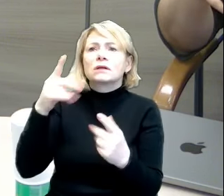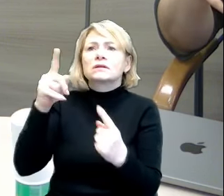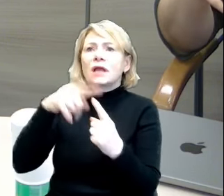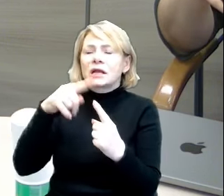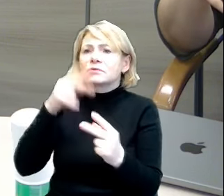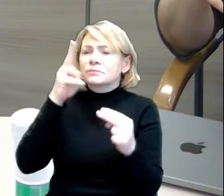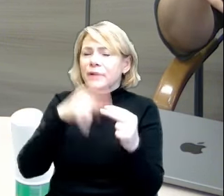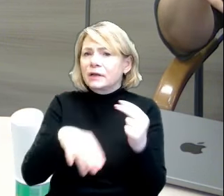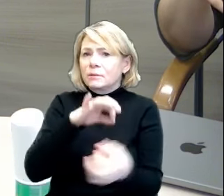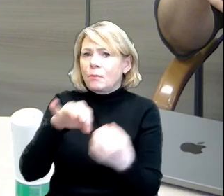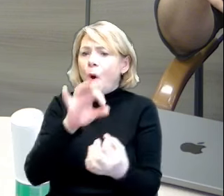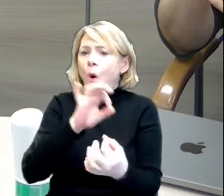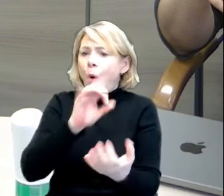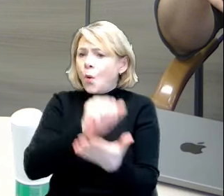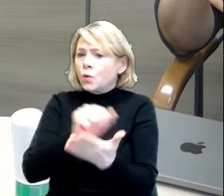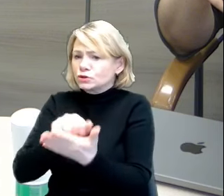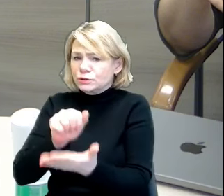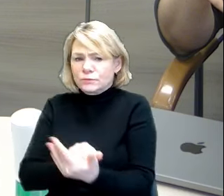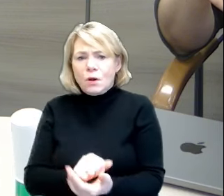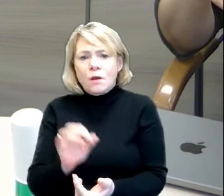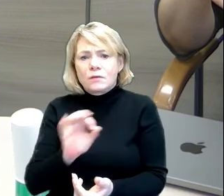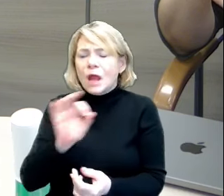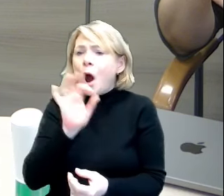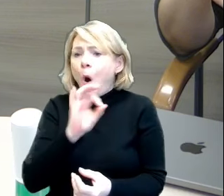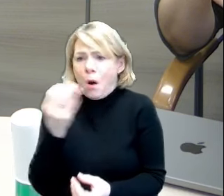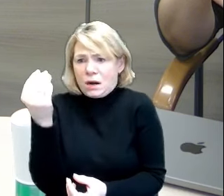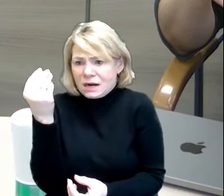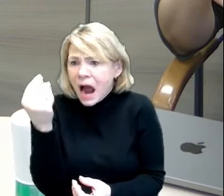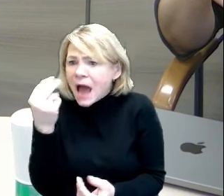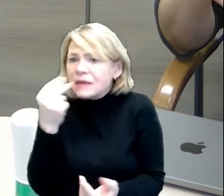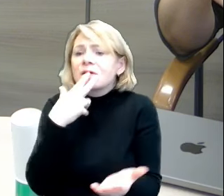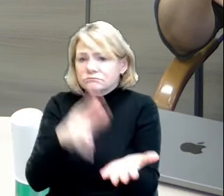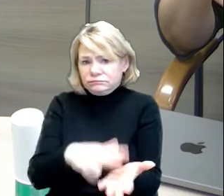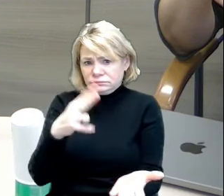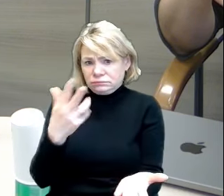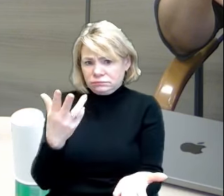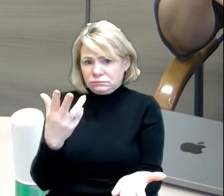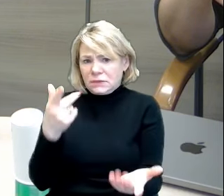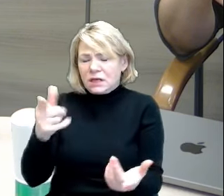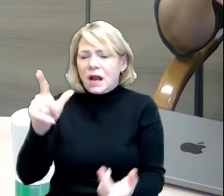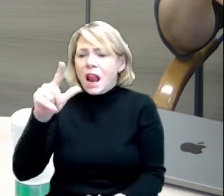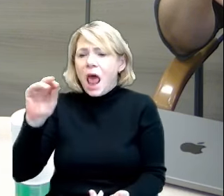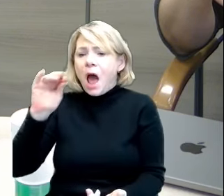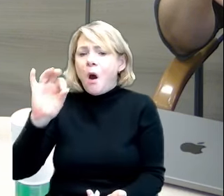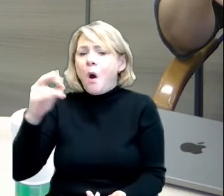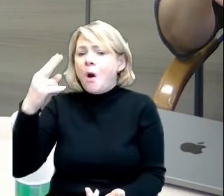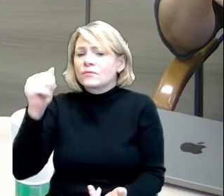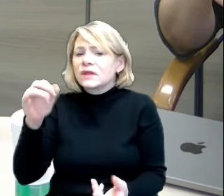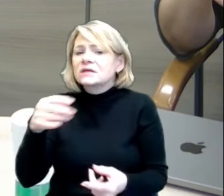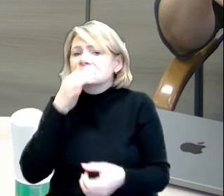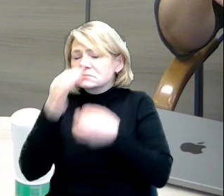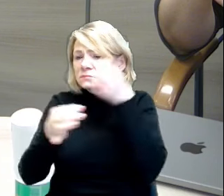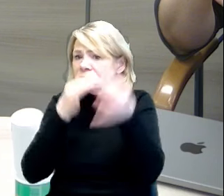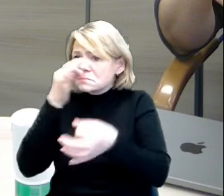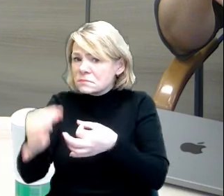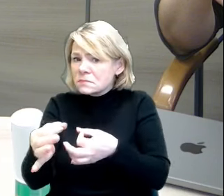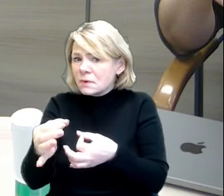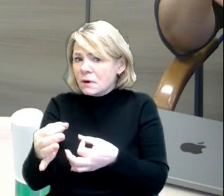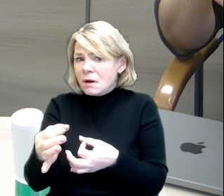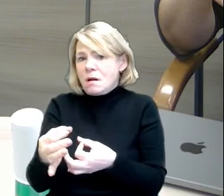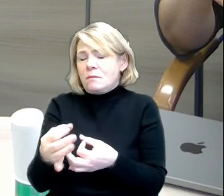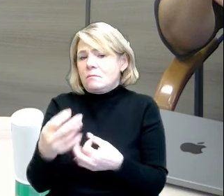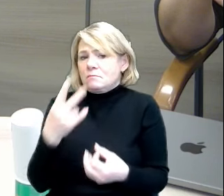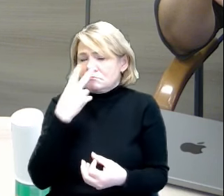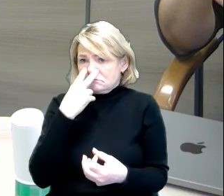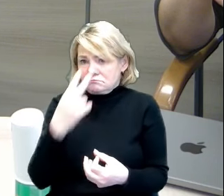apie užimtumą apie atlygintos paslaugos kainos nustatymo ir ką liaunas savo argumentais išdėstė akivaizdu kad